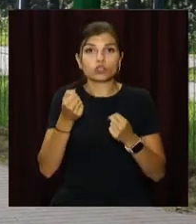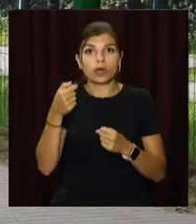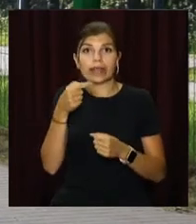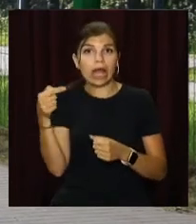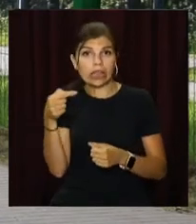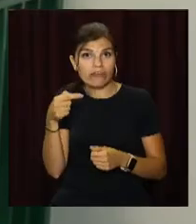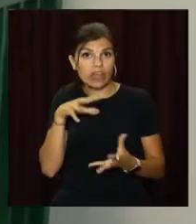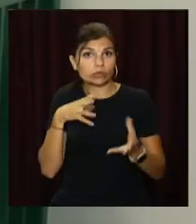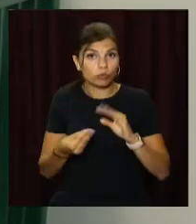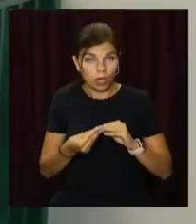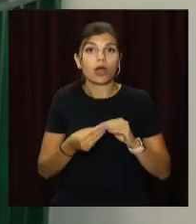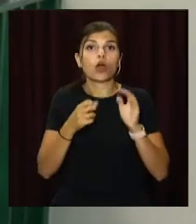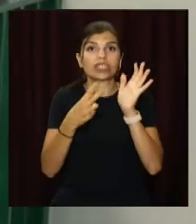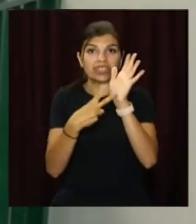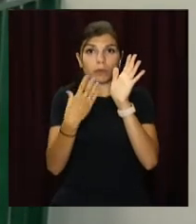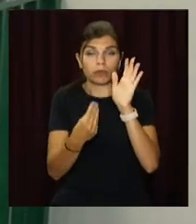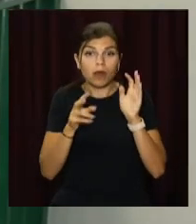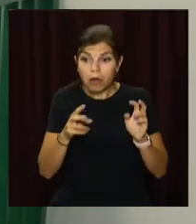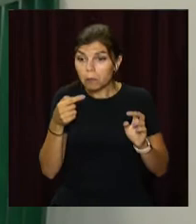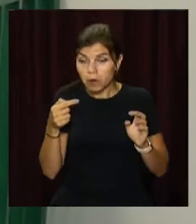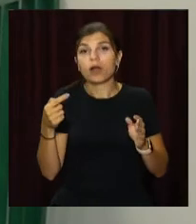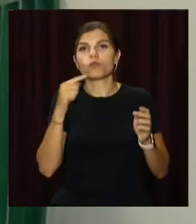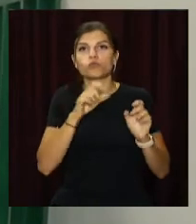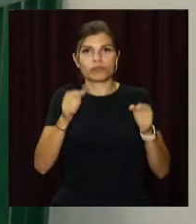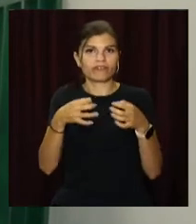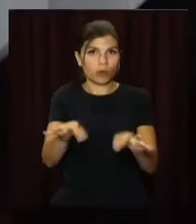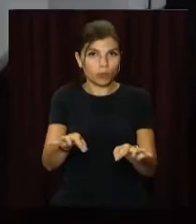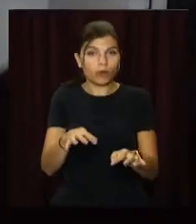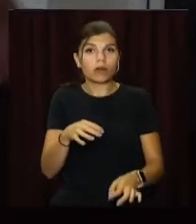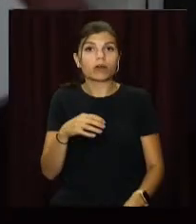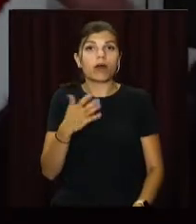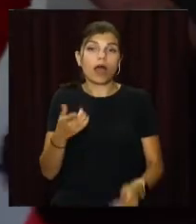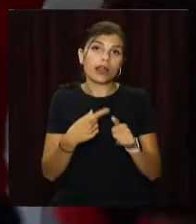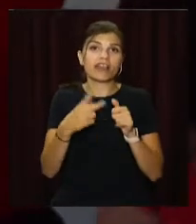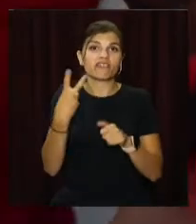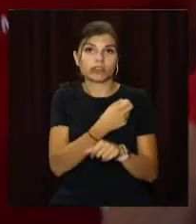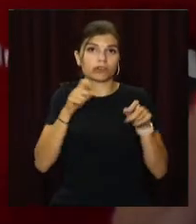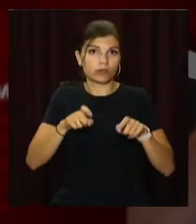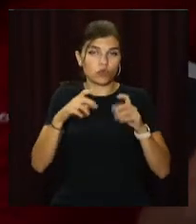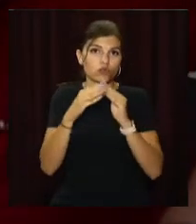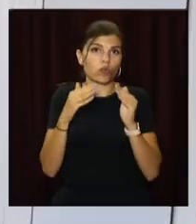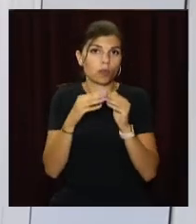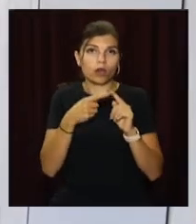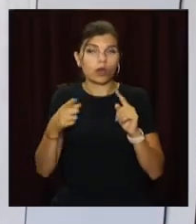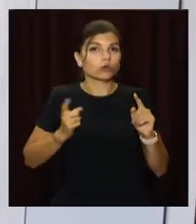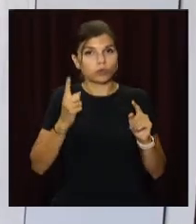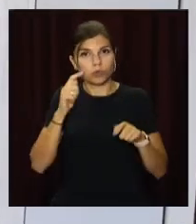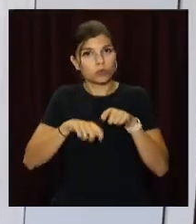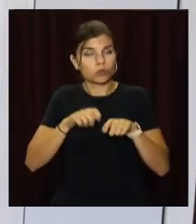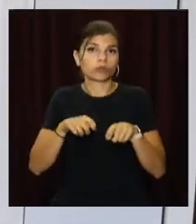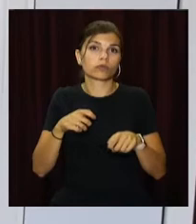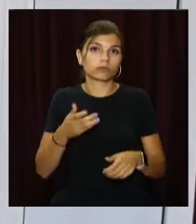Ляшко зазначив, українці до 18 років та люди, які виїхали з України до набрання постанови чинності, звільнятимуться